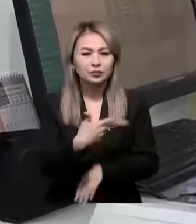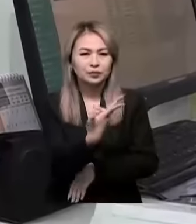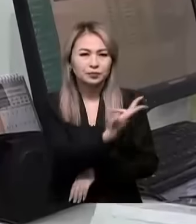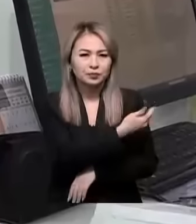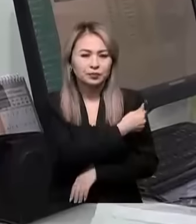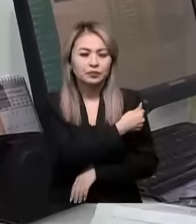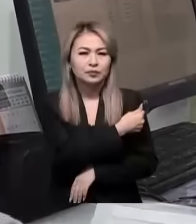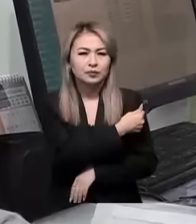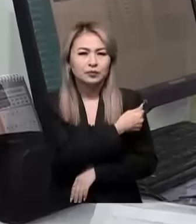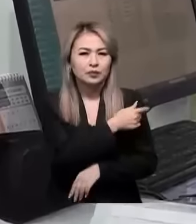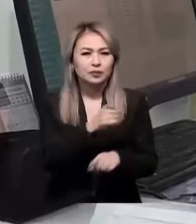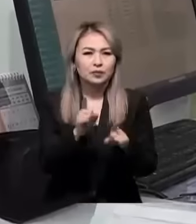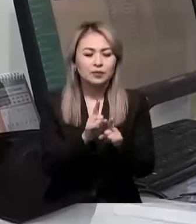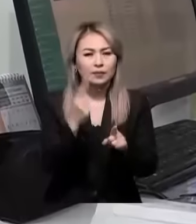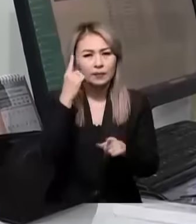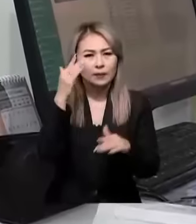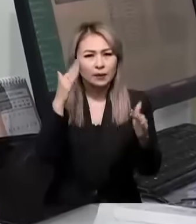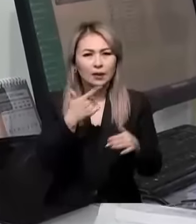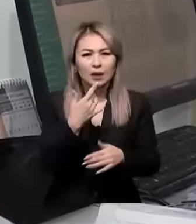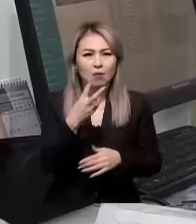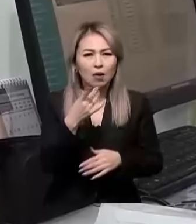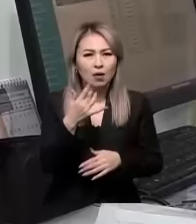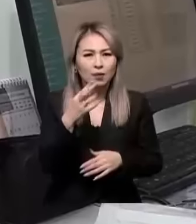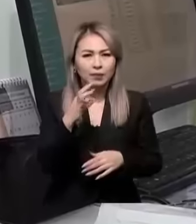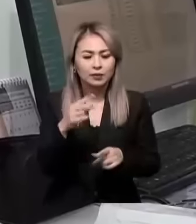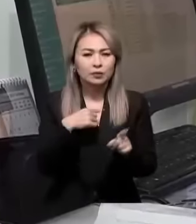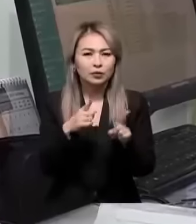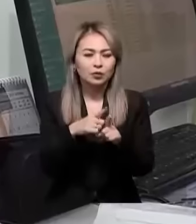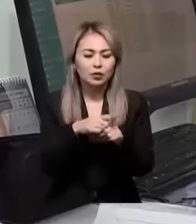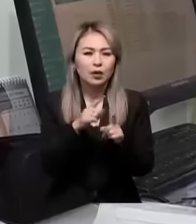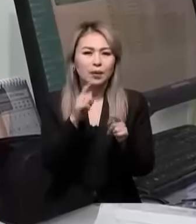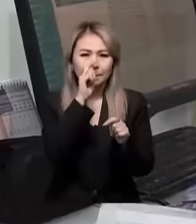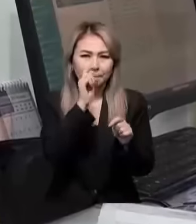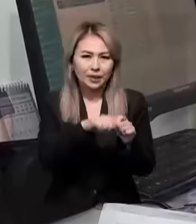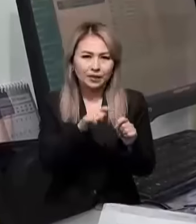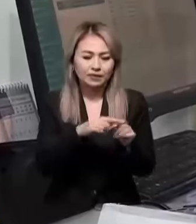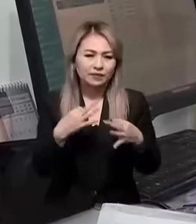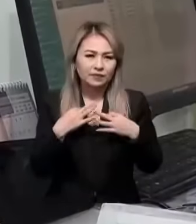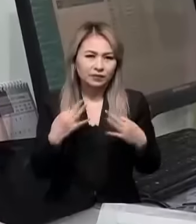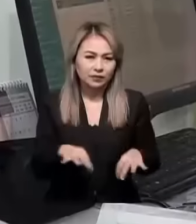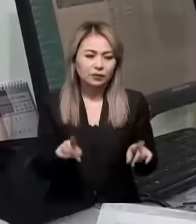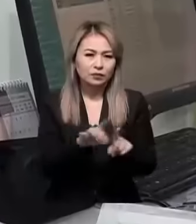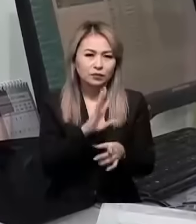енді айтады, гемоглобин не мешает, но проверку өткізіп алатырмын.